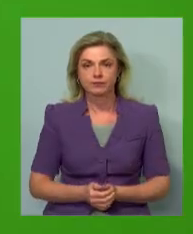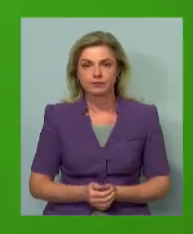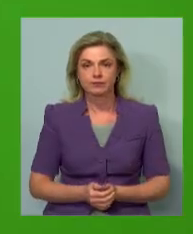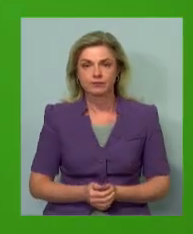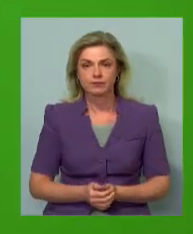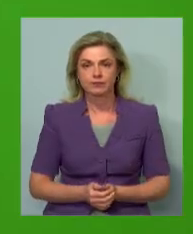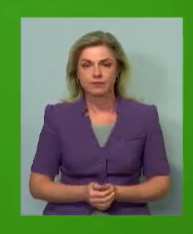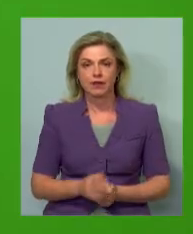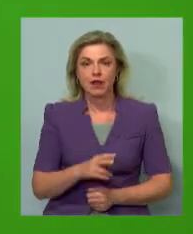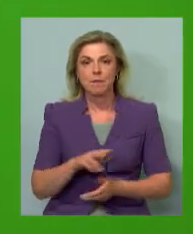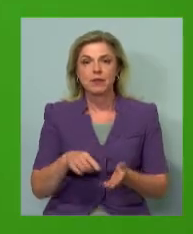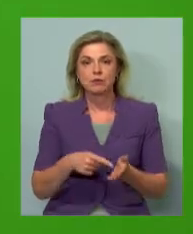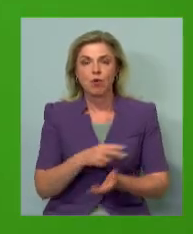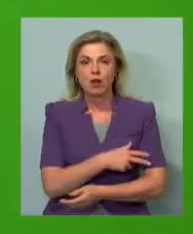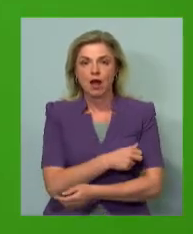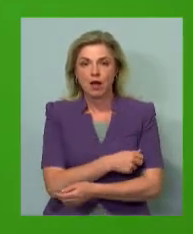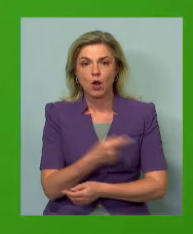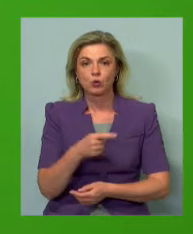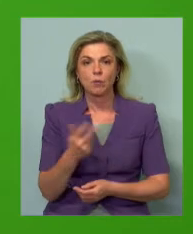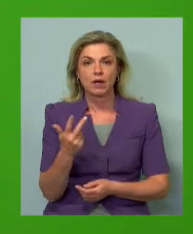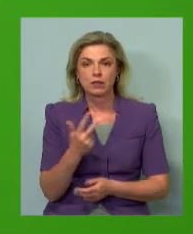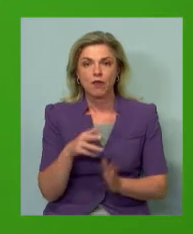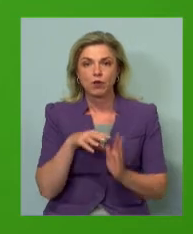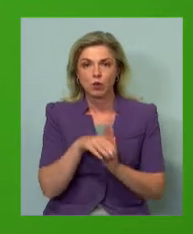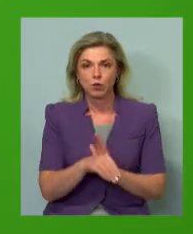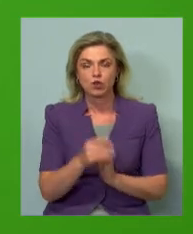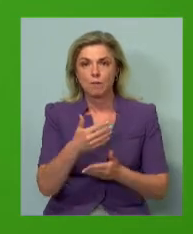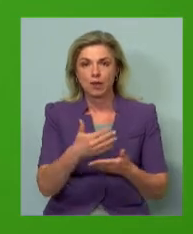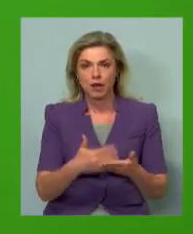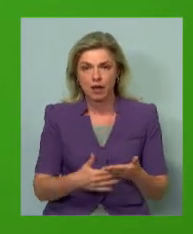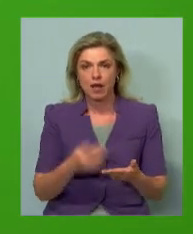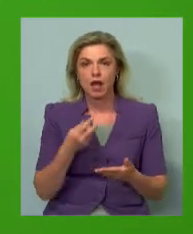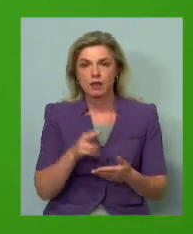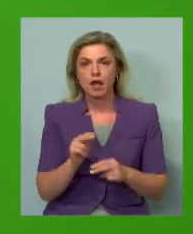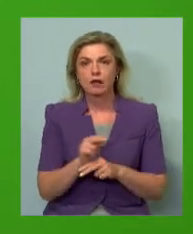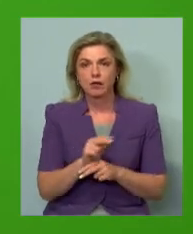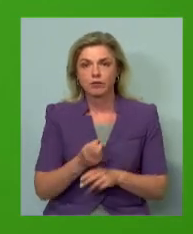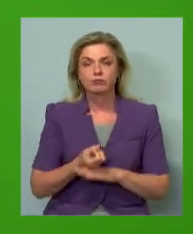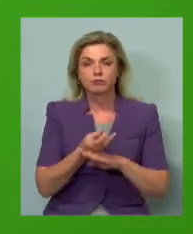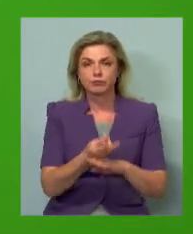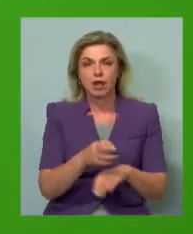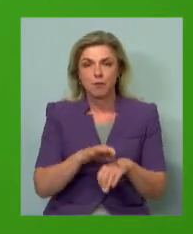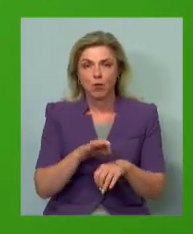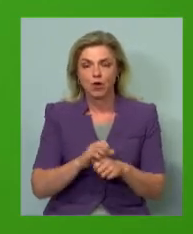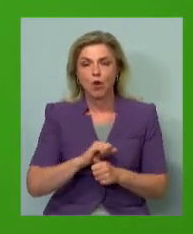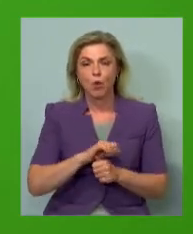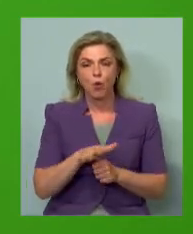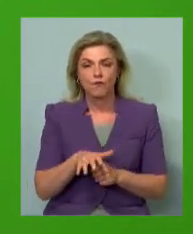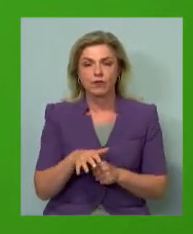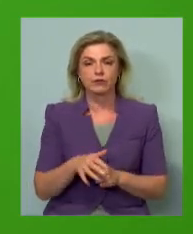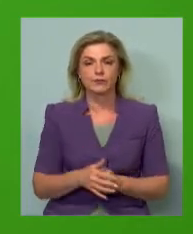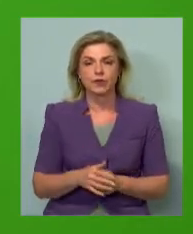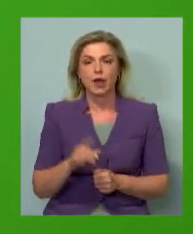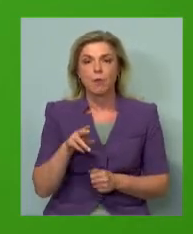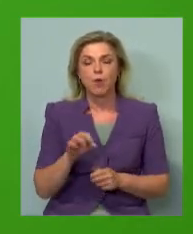Міську лікарню номер 3 включили до переліку закладів охорони здоров'я, що призначені для госпіталізації пацієнтів з COVID-19. За